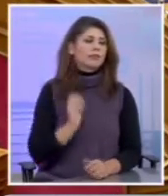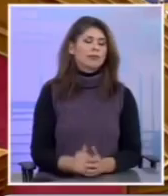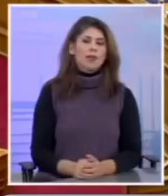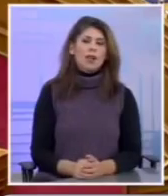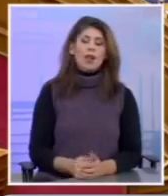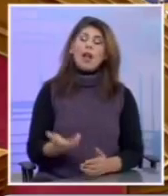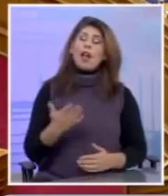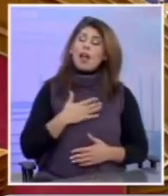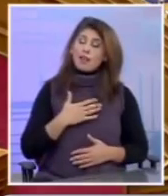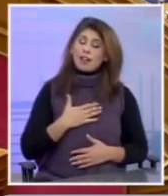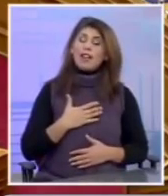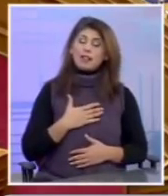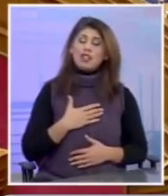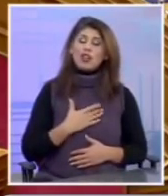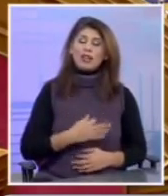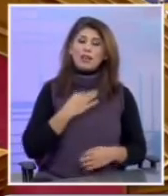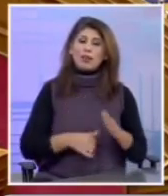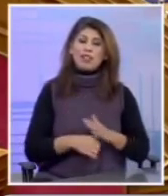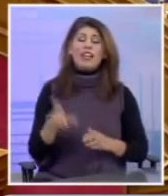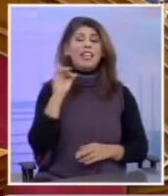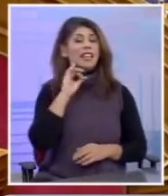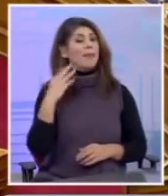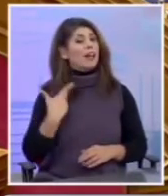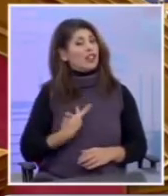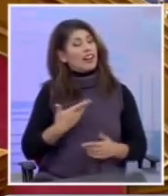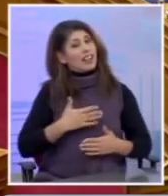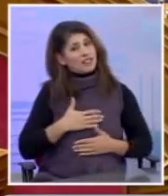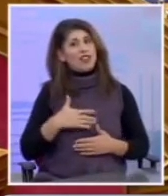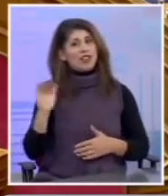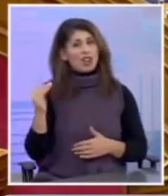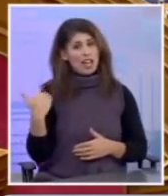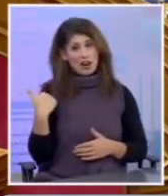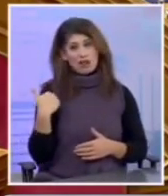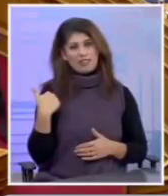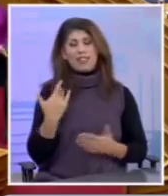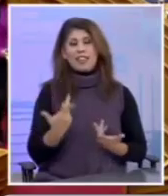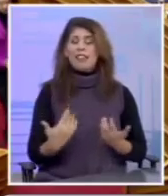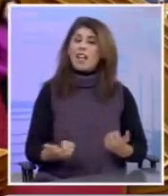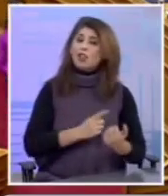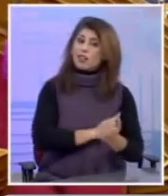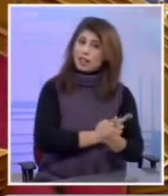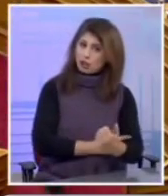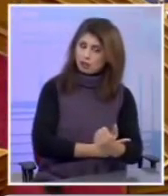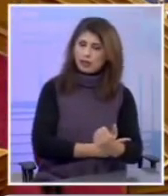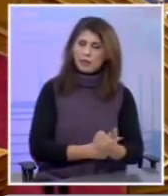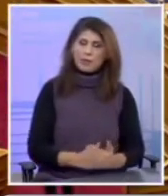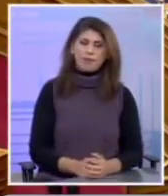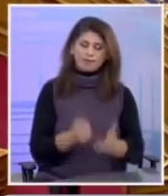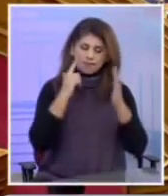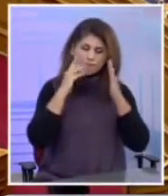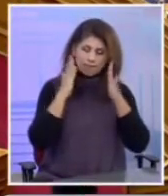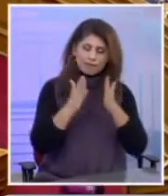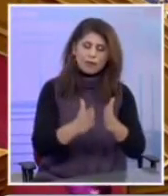Κύριε Παγκογιάννη, σας ευχαριστώ για την ερώτησή σας, καθώς μου δίνει τη δυνατότητα να